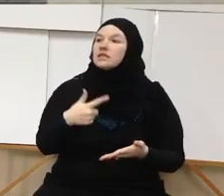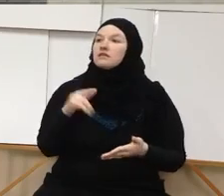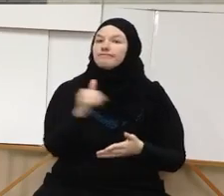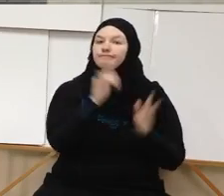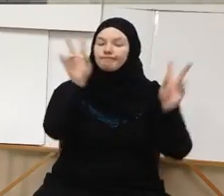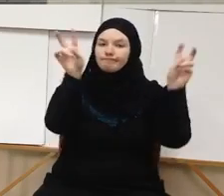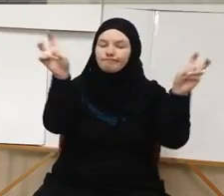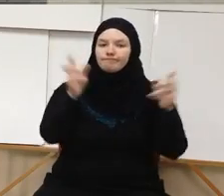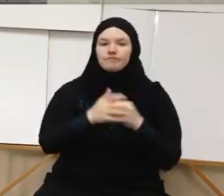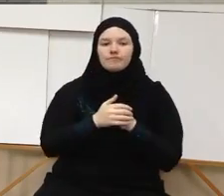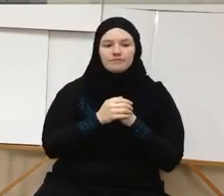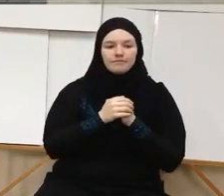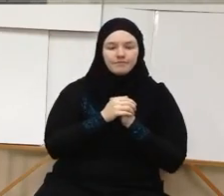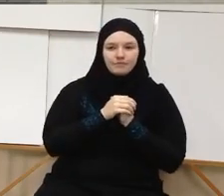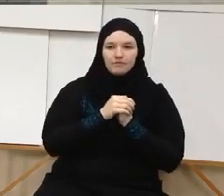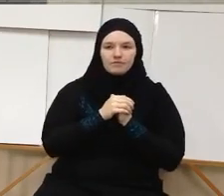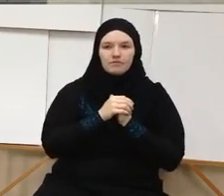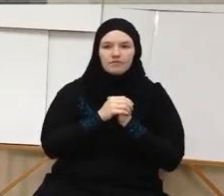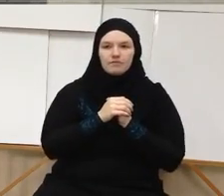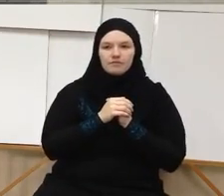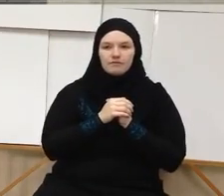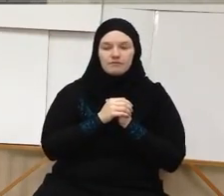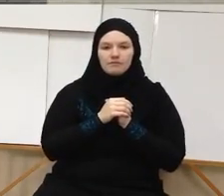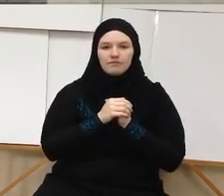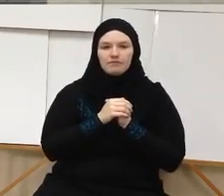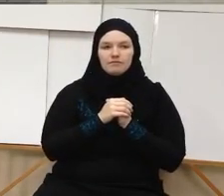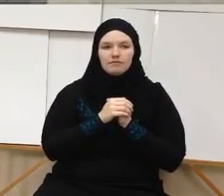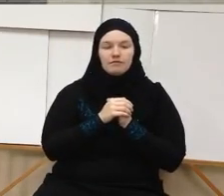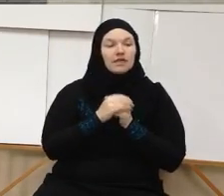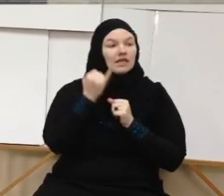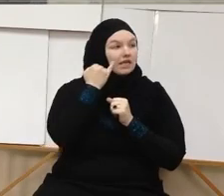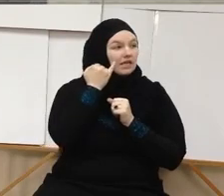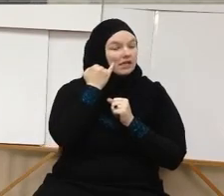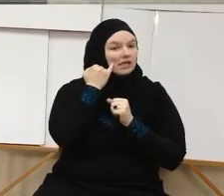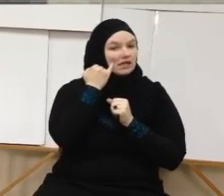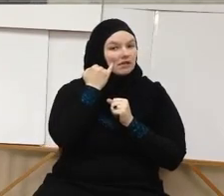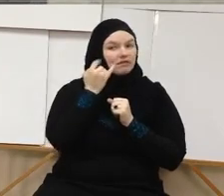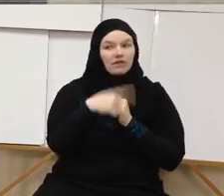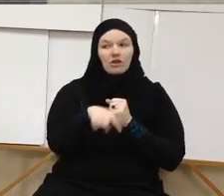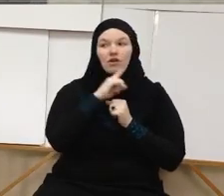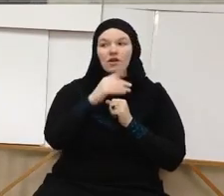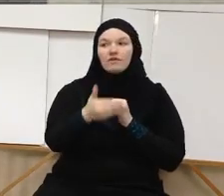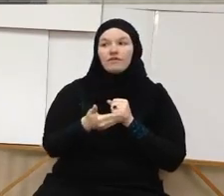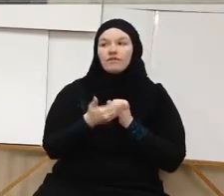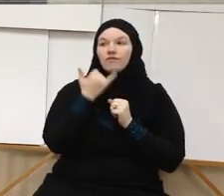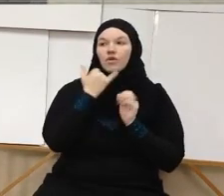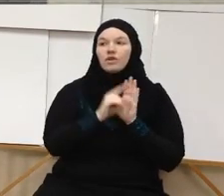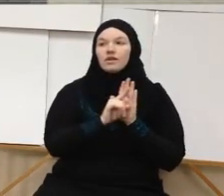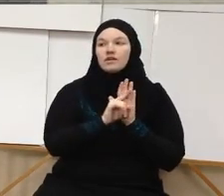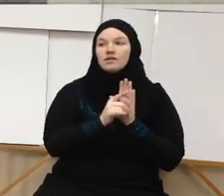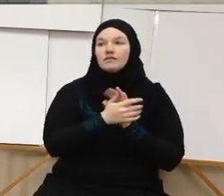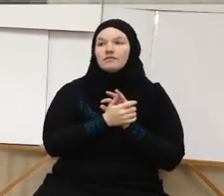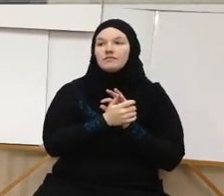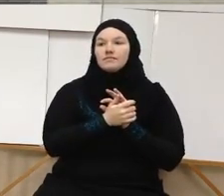اللَّهِ وَرَسُولِهِ لِيَحْكُمَ بَيْنَهُمْ. If they are invited to Allah and or His